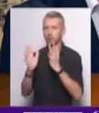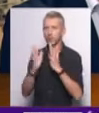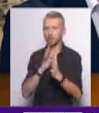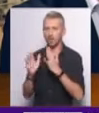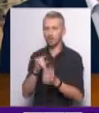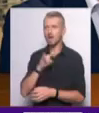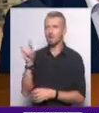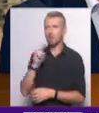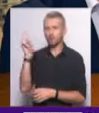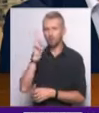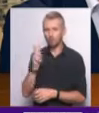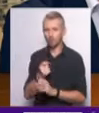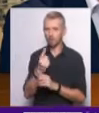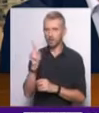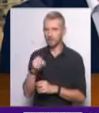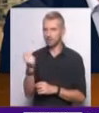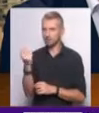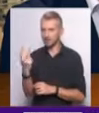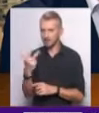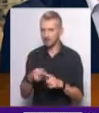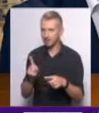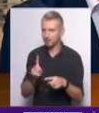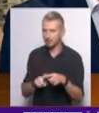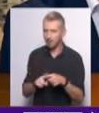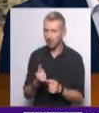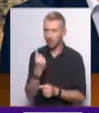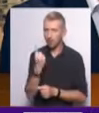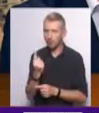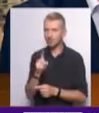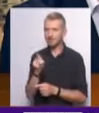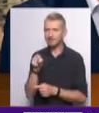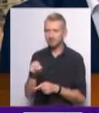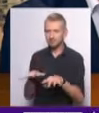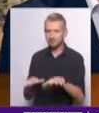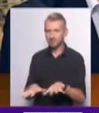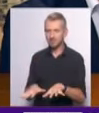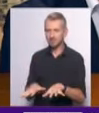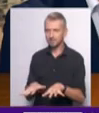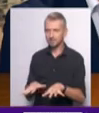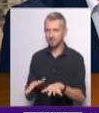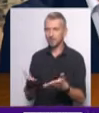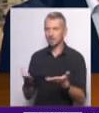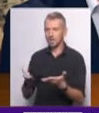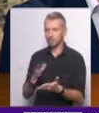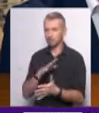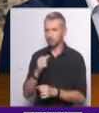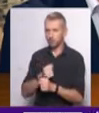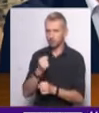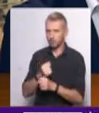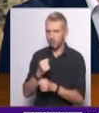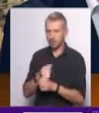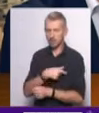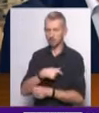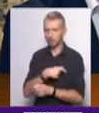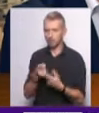Повітрофлотському 11/13. Це один з тих об'єктів, над яким працювала, так би мовити,